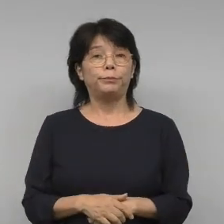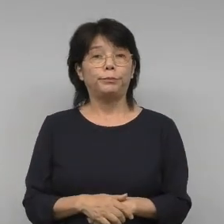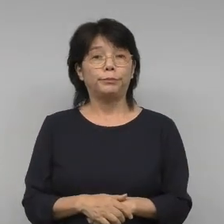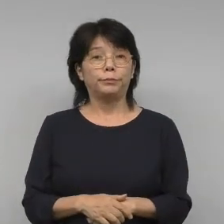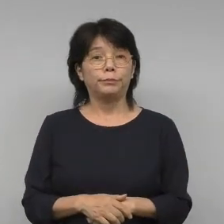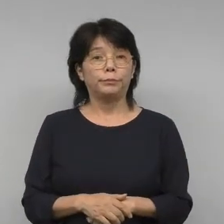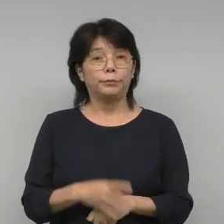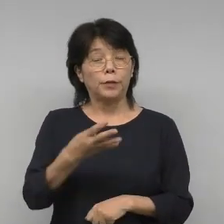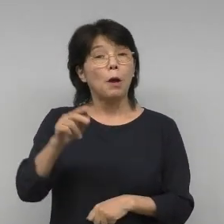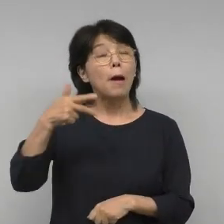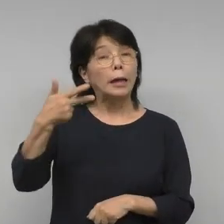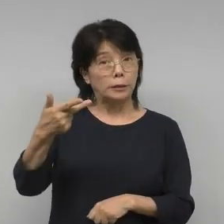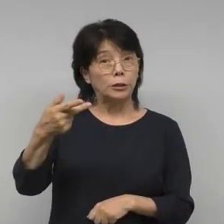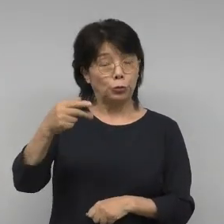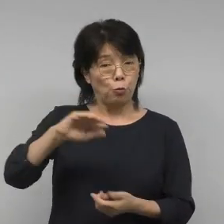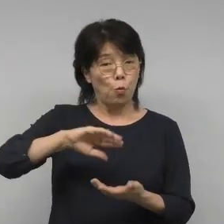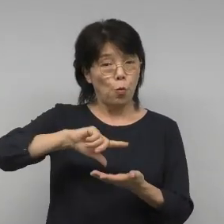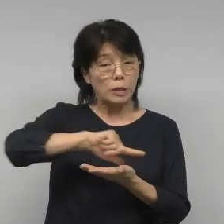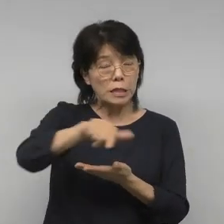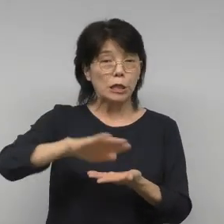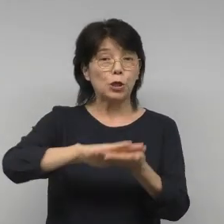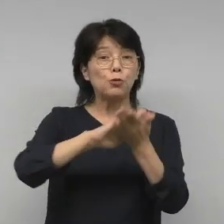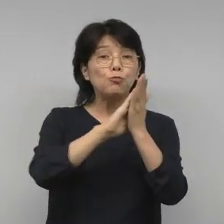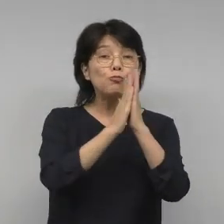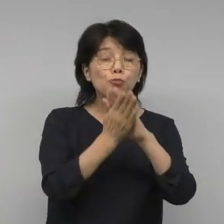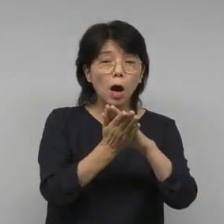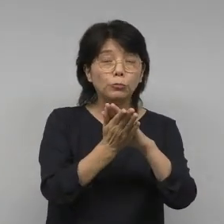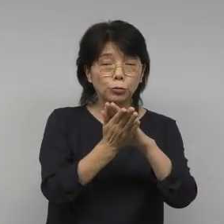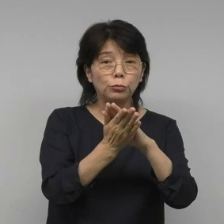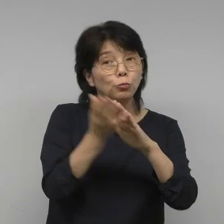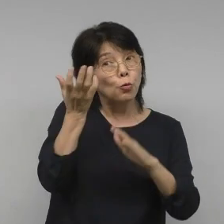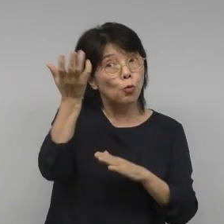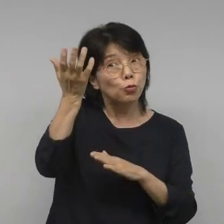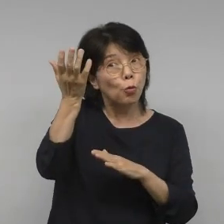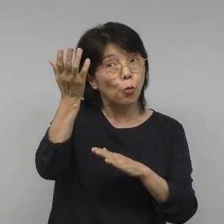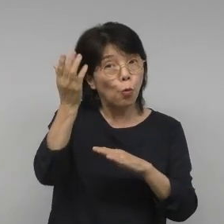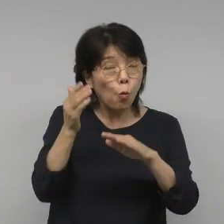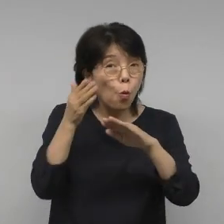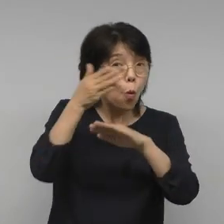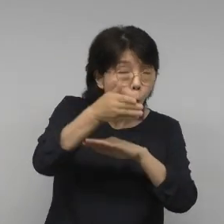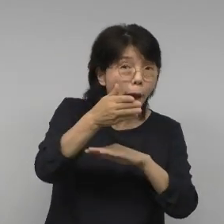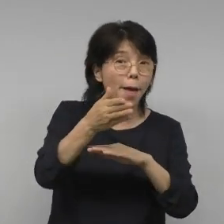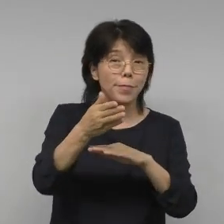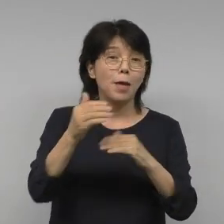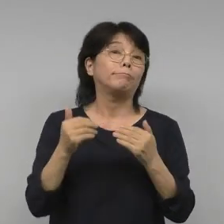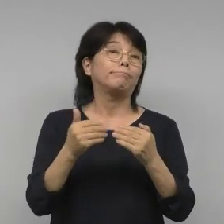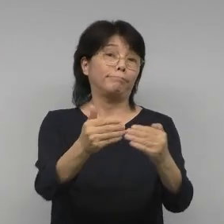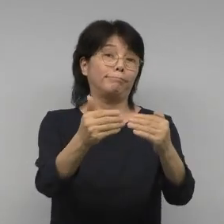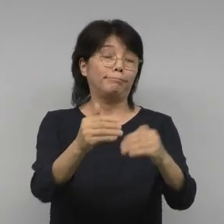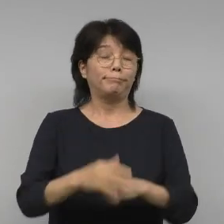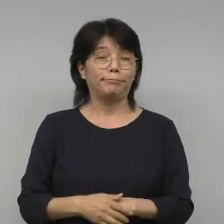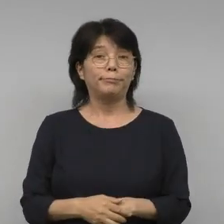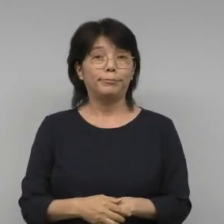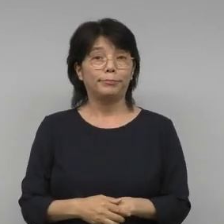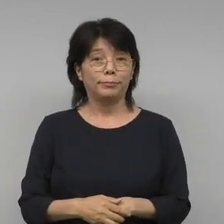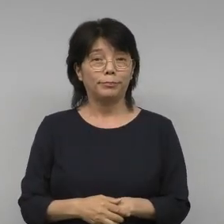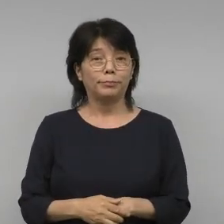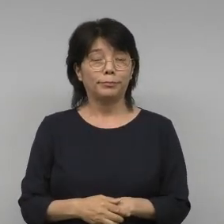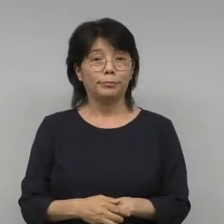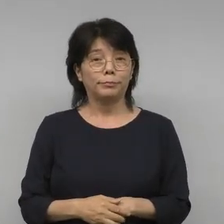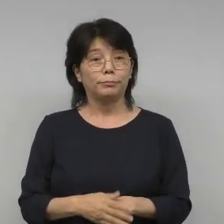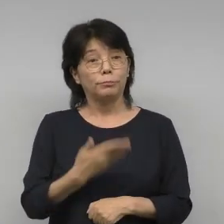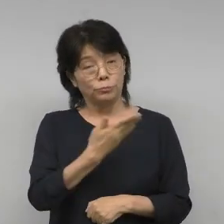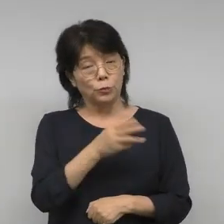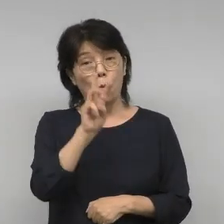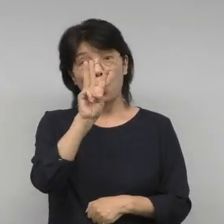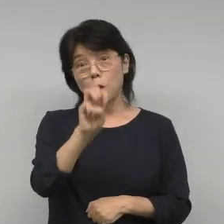川市のこの地域クラブは、まあ、先行してね予想より進んでいるというふうに承知してますけれども、このクラブ数の38